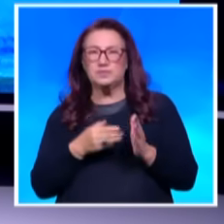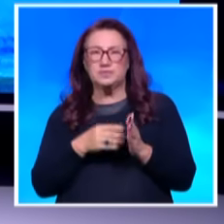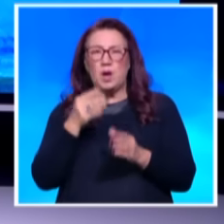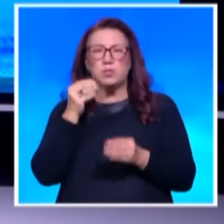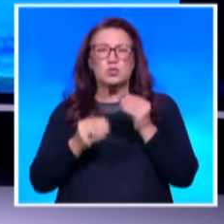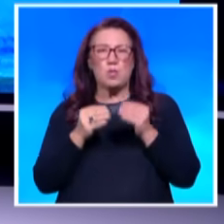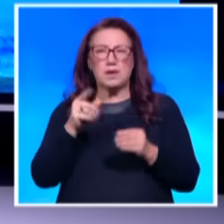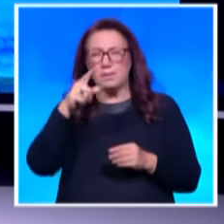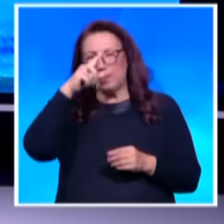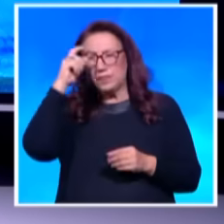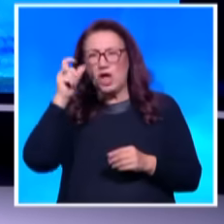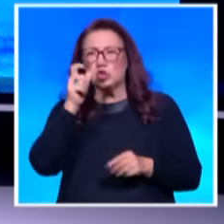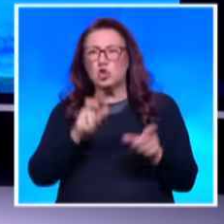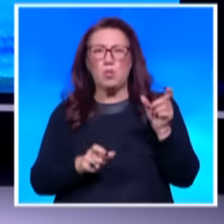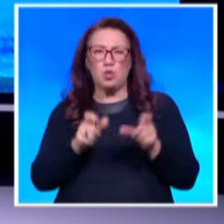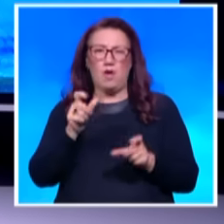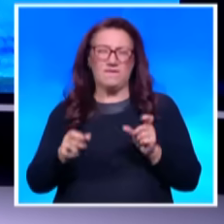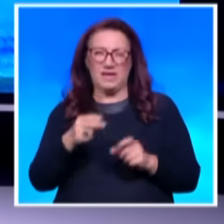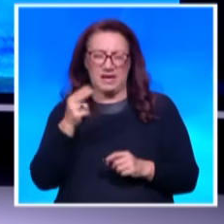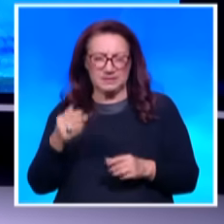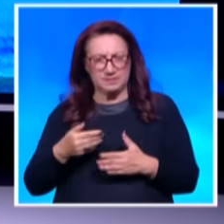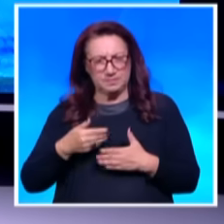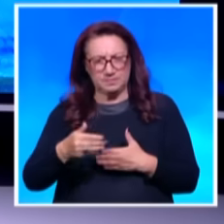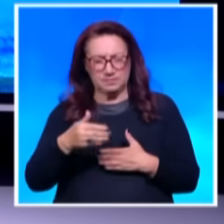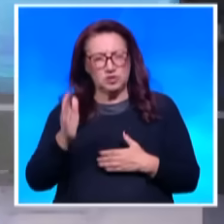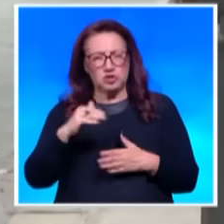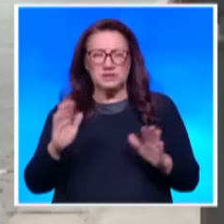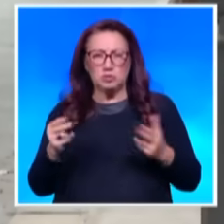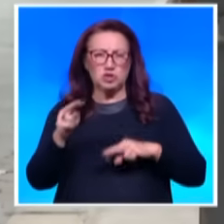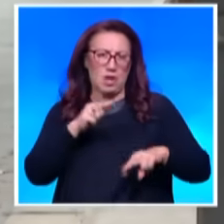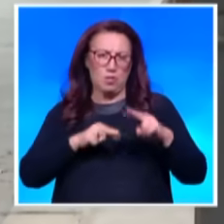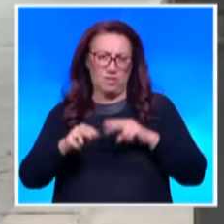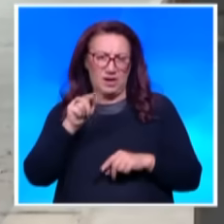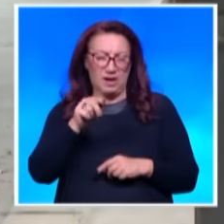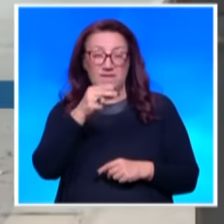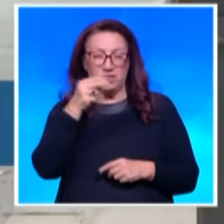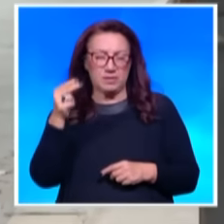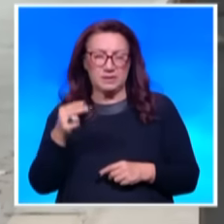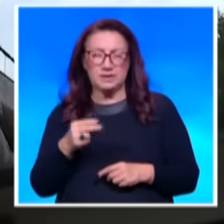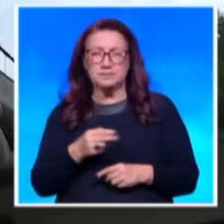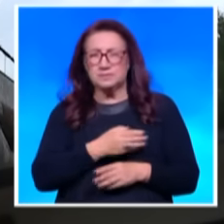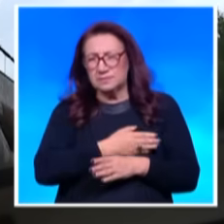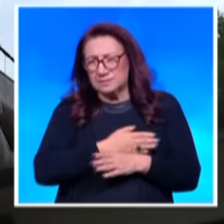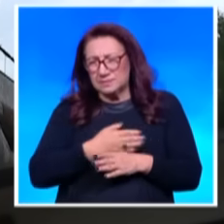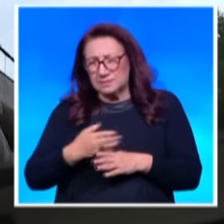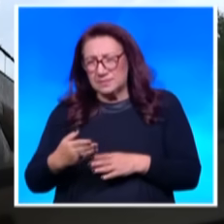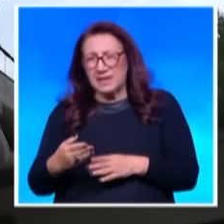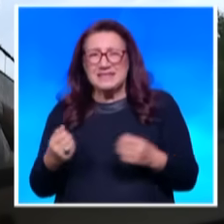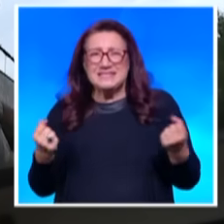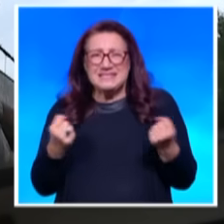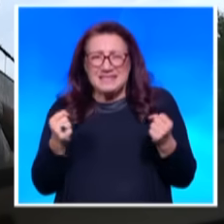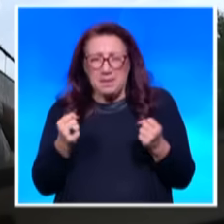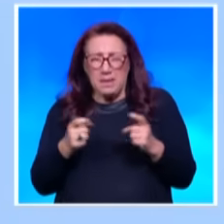мръзнат години наред. До дни започват и проверки в дружеството. Цяла зима абонатите на топлофикация Габрово са